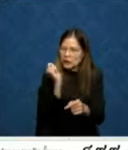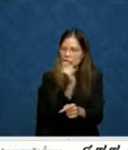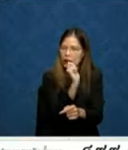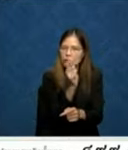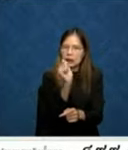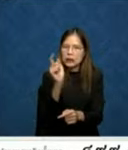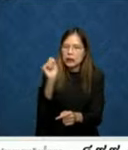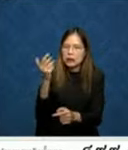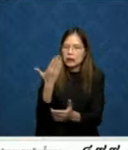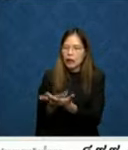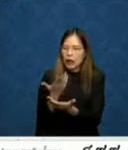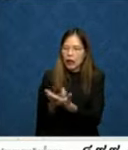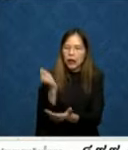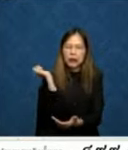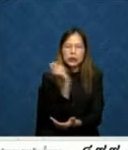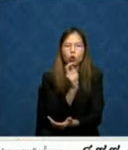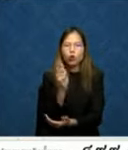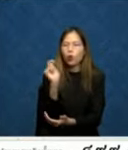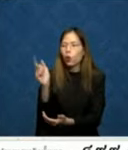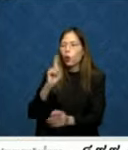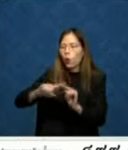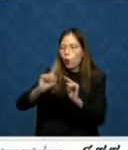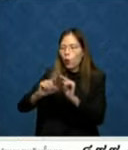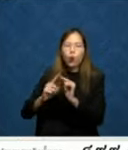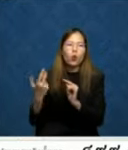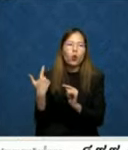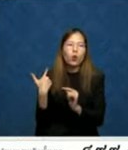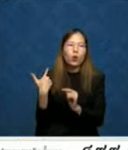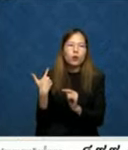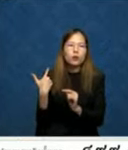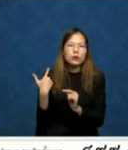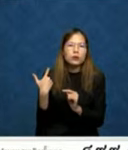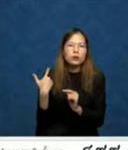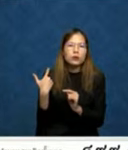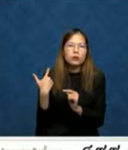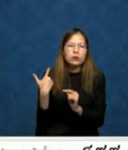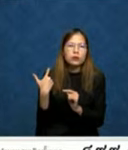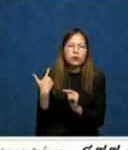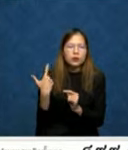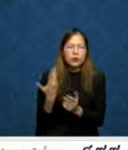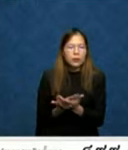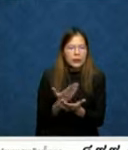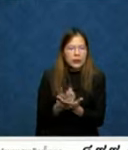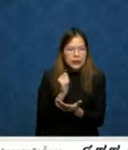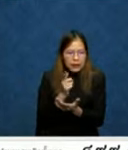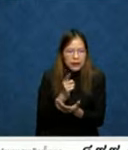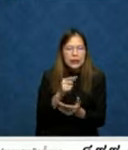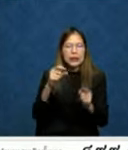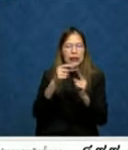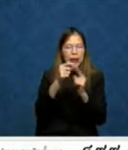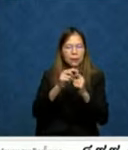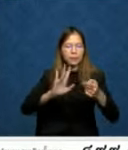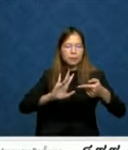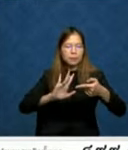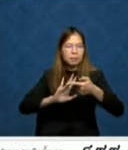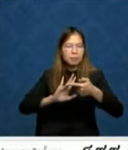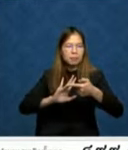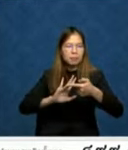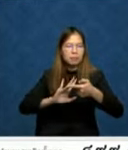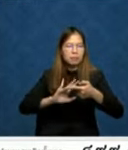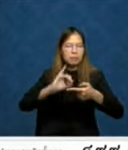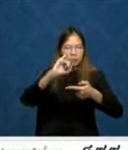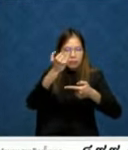ถึงขั้นที่เราพูดกันว่าเจ๊งไม่ว่าเสียหน้าไม่ได้และเราอาจจะเจ๊งกันจริงๆนะครับนี่นอก